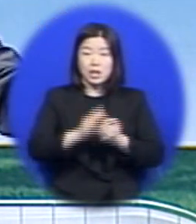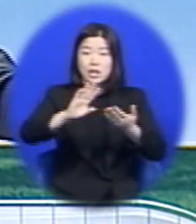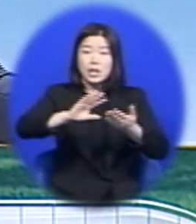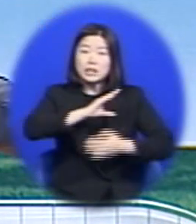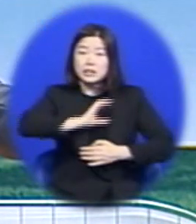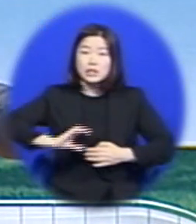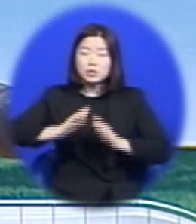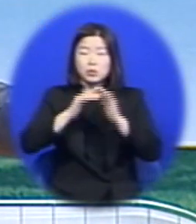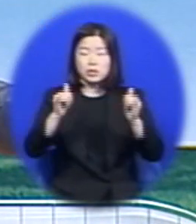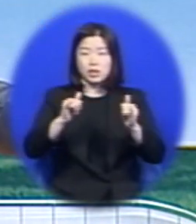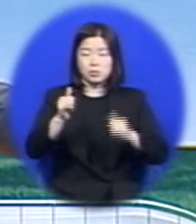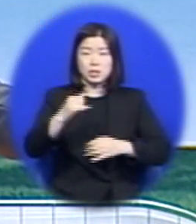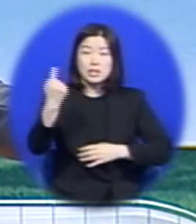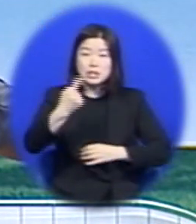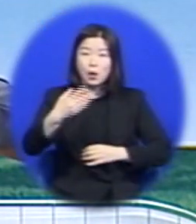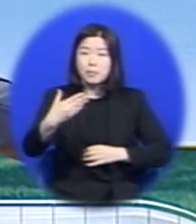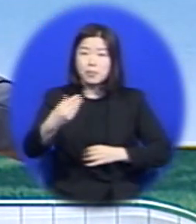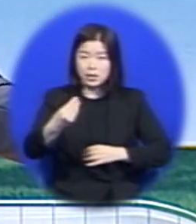그리스도인들이 천만이라고 한다면